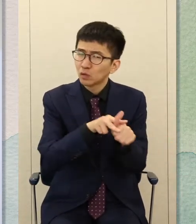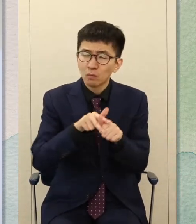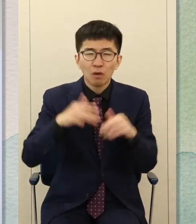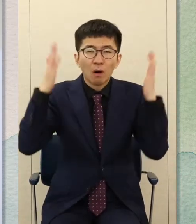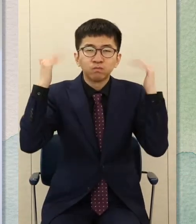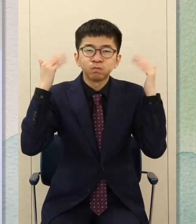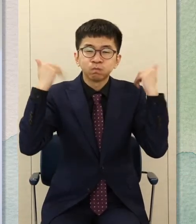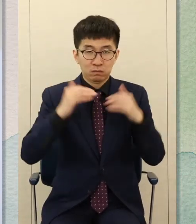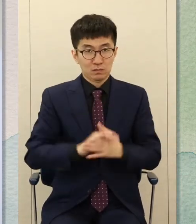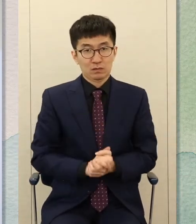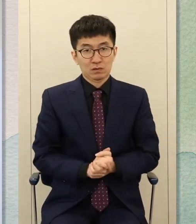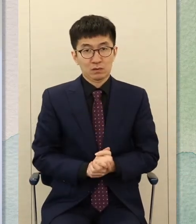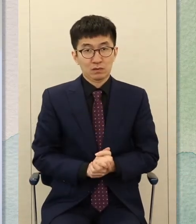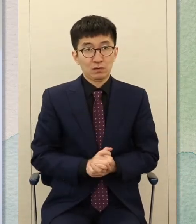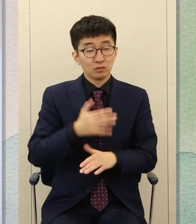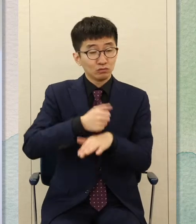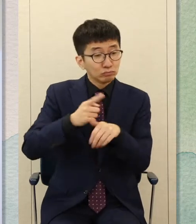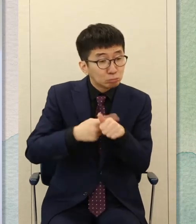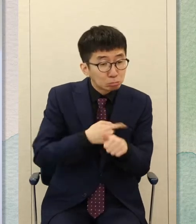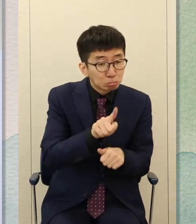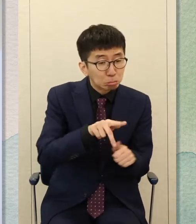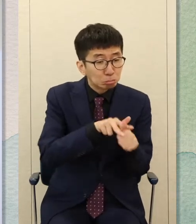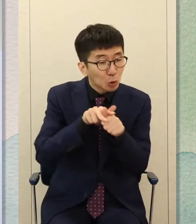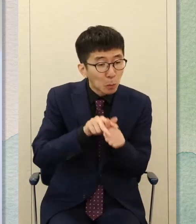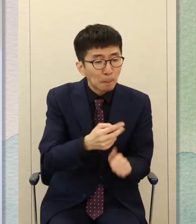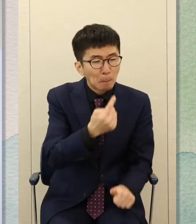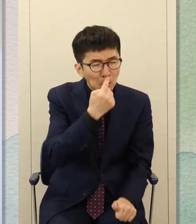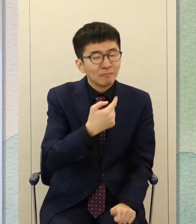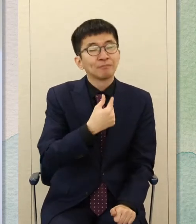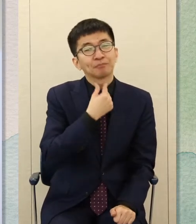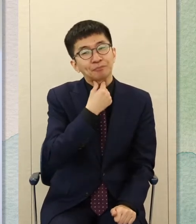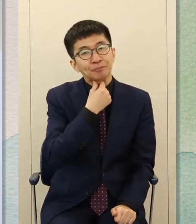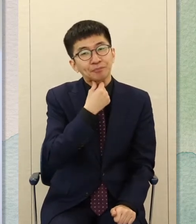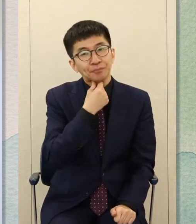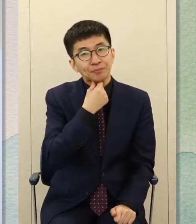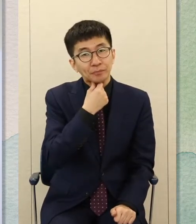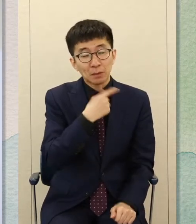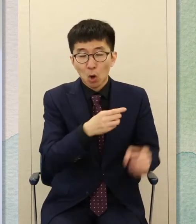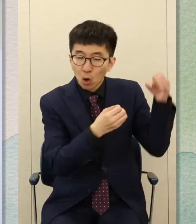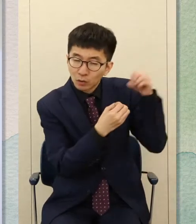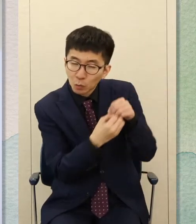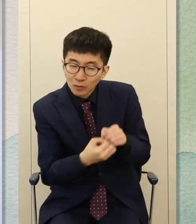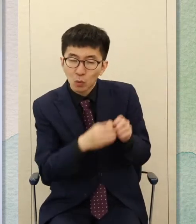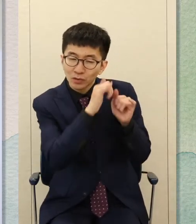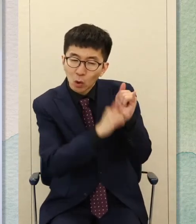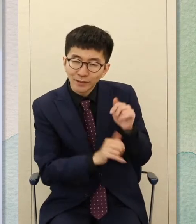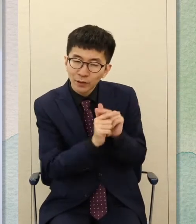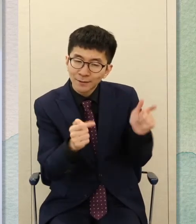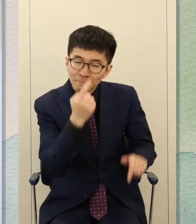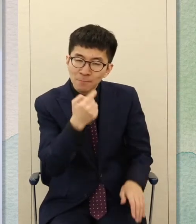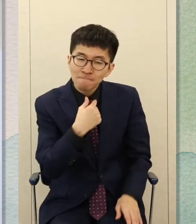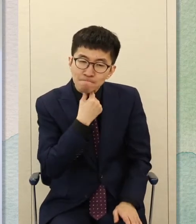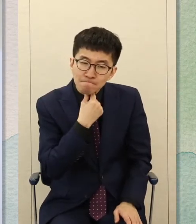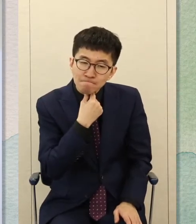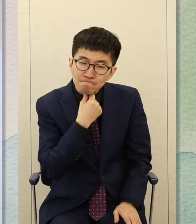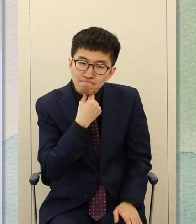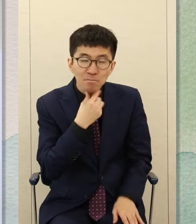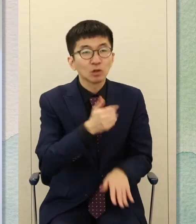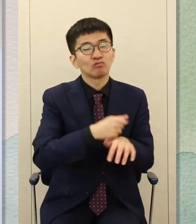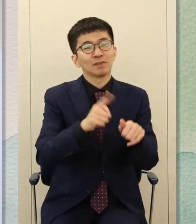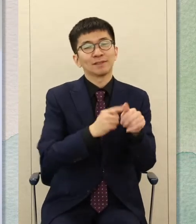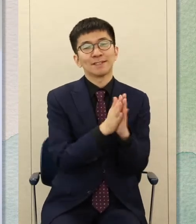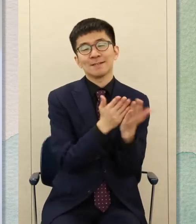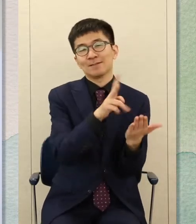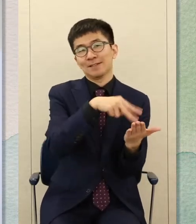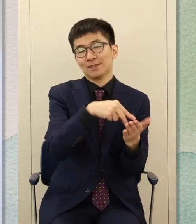거죠. 그래서 우리 동네를 좀 잘 알고 싶어? 우리 동네가 어떤 데인지 알고 싶어? 이런 것들이 이제 하나의 욕구가 돼서